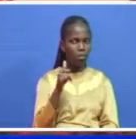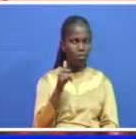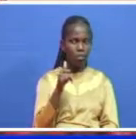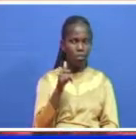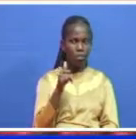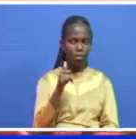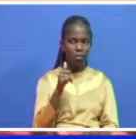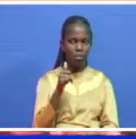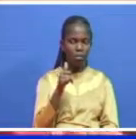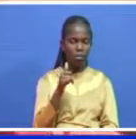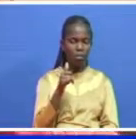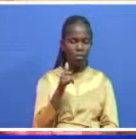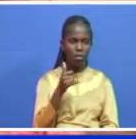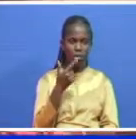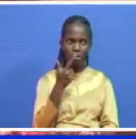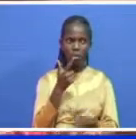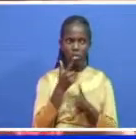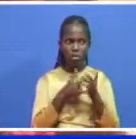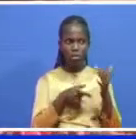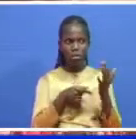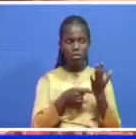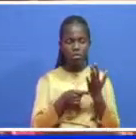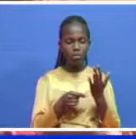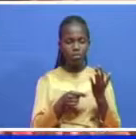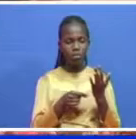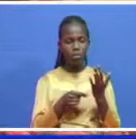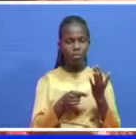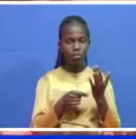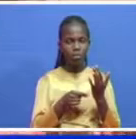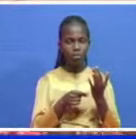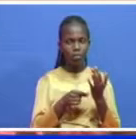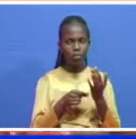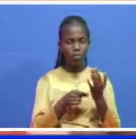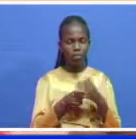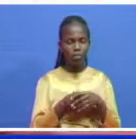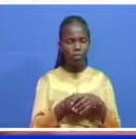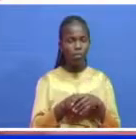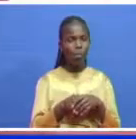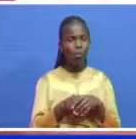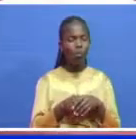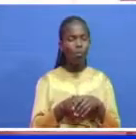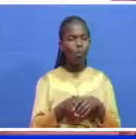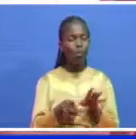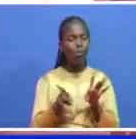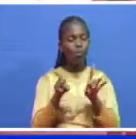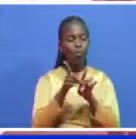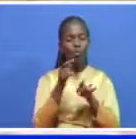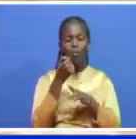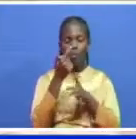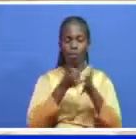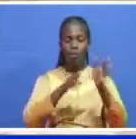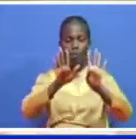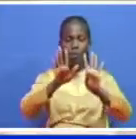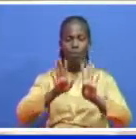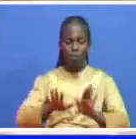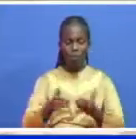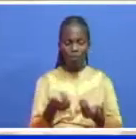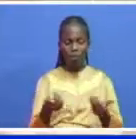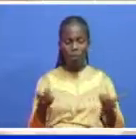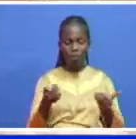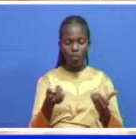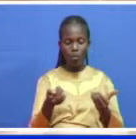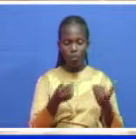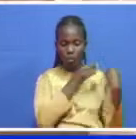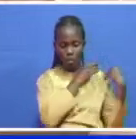ile Zanzibari ndio Kiswahili kwa sababu ya kwamba Waswahili walianza Mombasa. Ingini wawetikana vena vata wasiana kuvundi wa